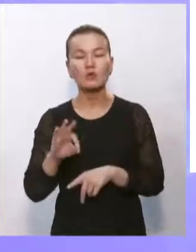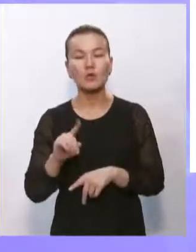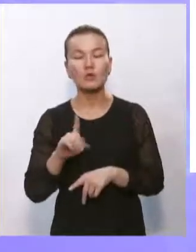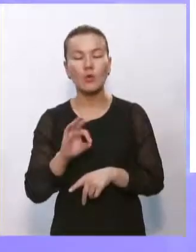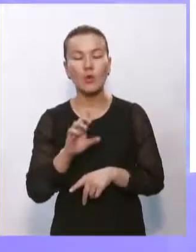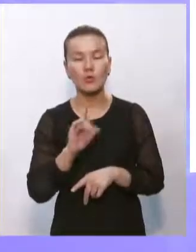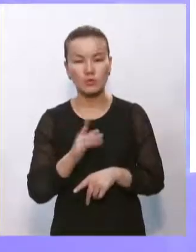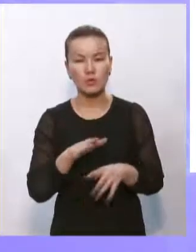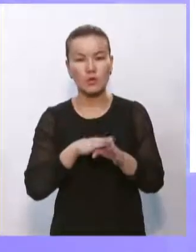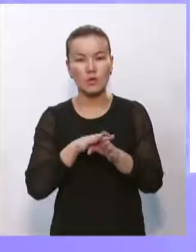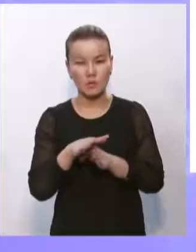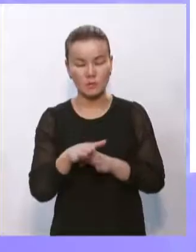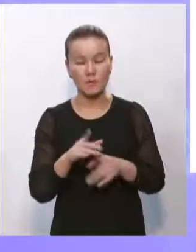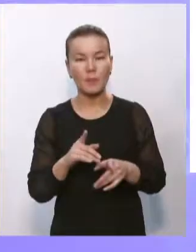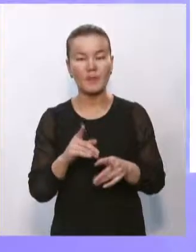чана тебишет,